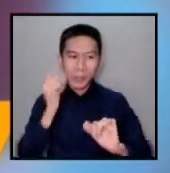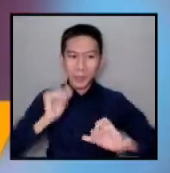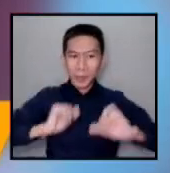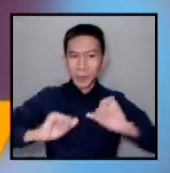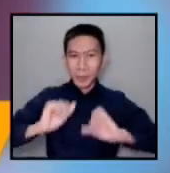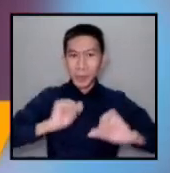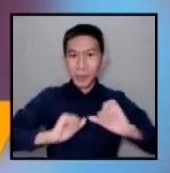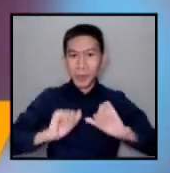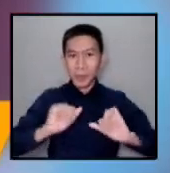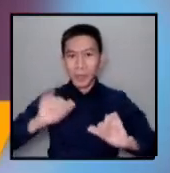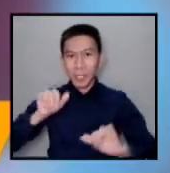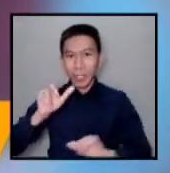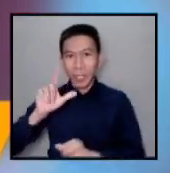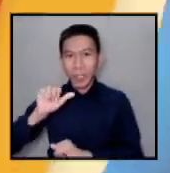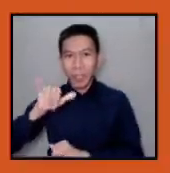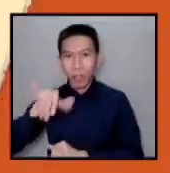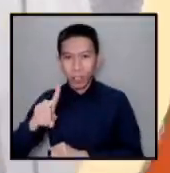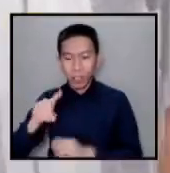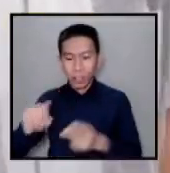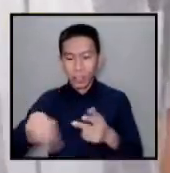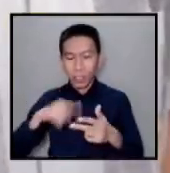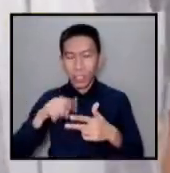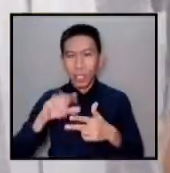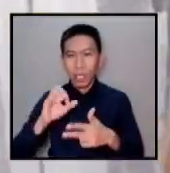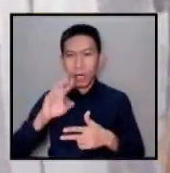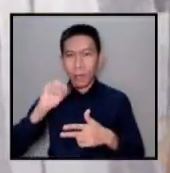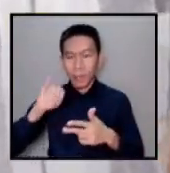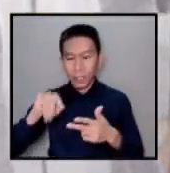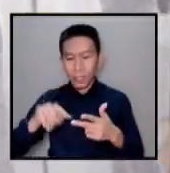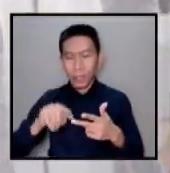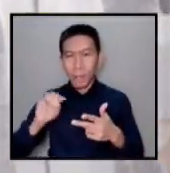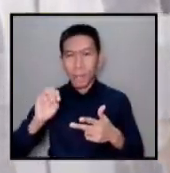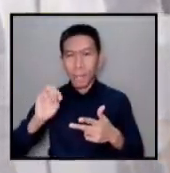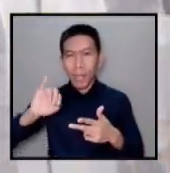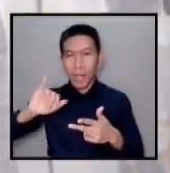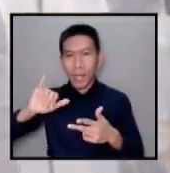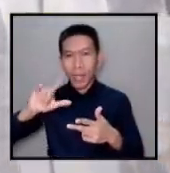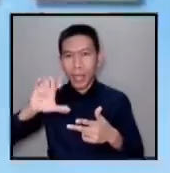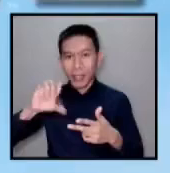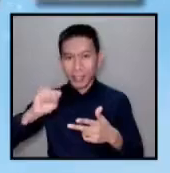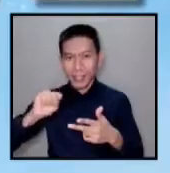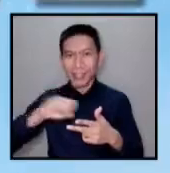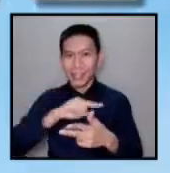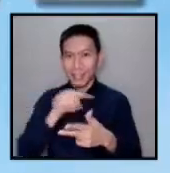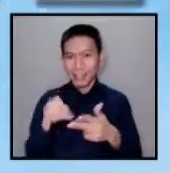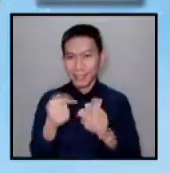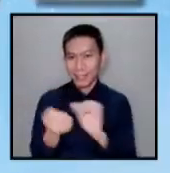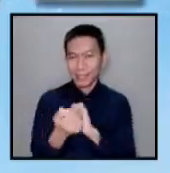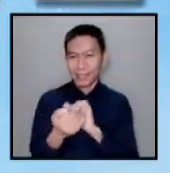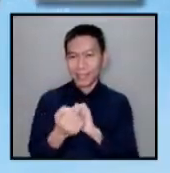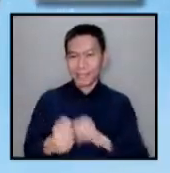Carmi Martin at Miles Ocampo. Diane Medina Ilustre para sa TalkBiz.